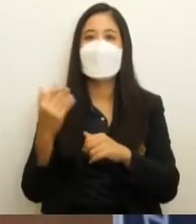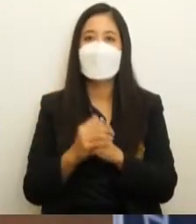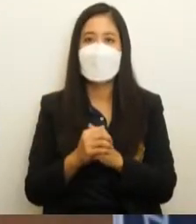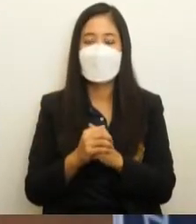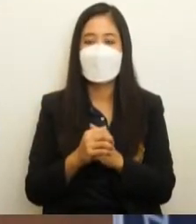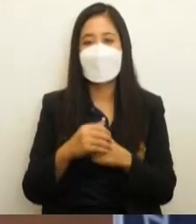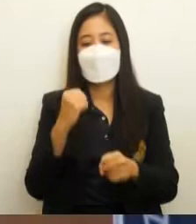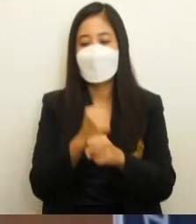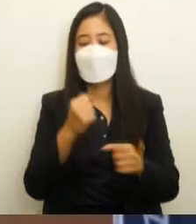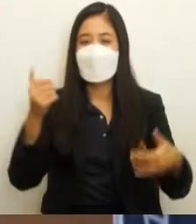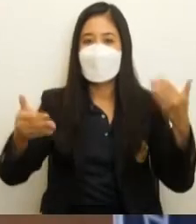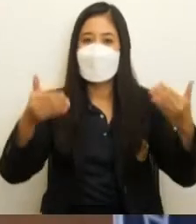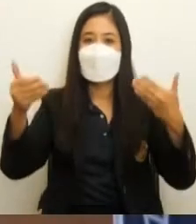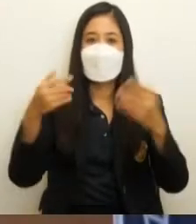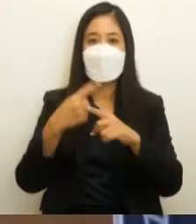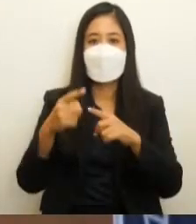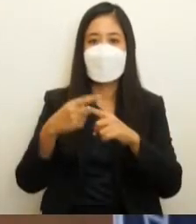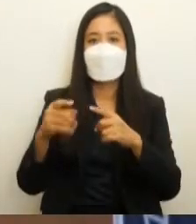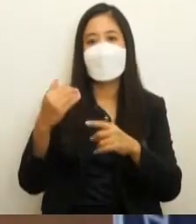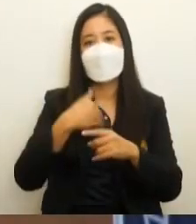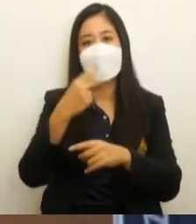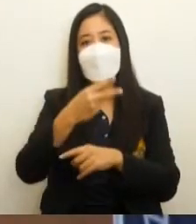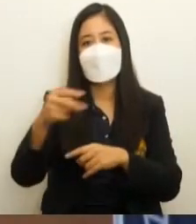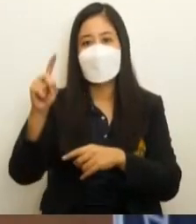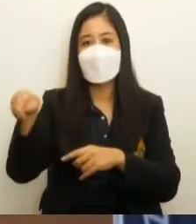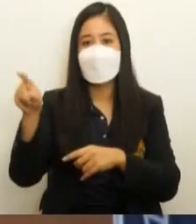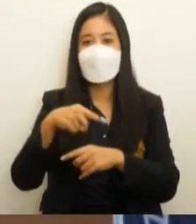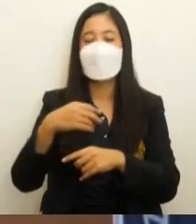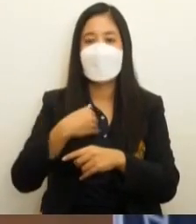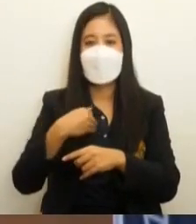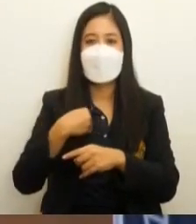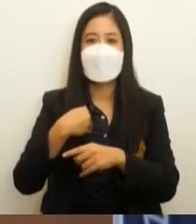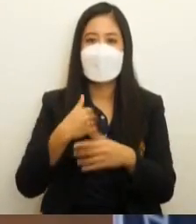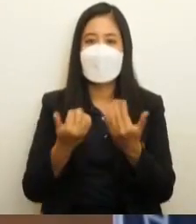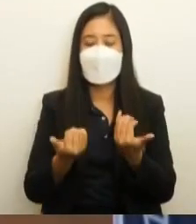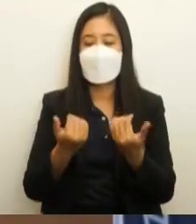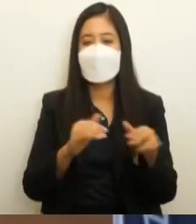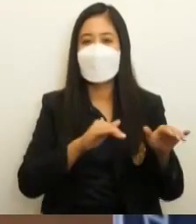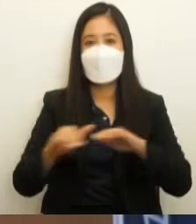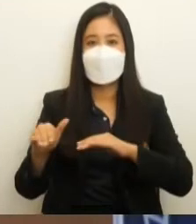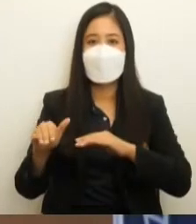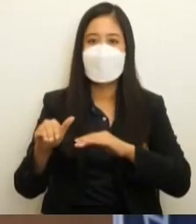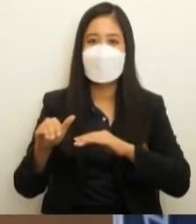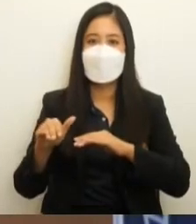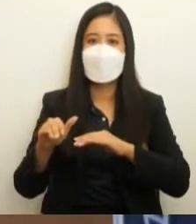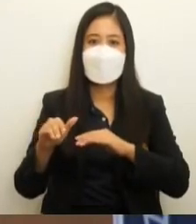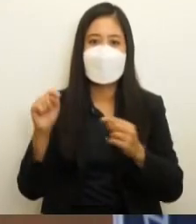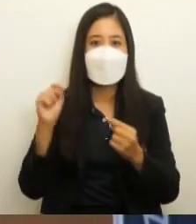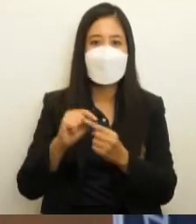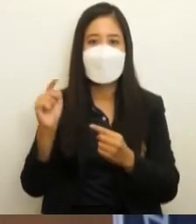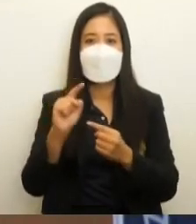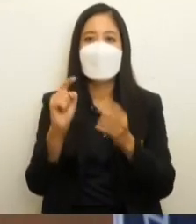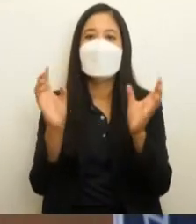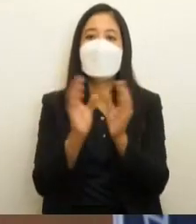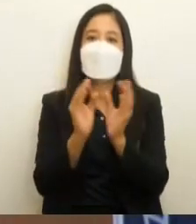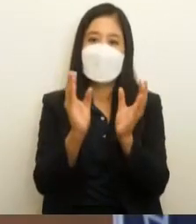ำกิจกรรมในเรื่องของภาษาอังกฤษแล้วก็เห็นว่าคุณครูทุกคนมีการเตรียมพร้อมจากตรงนี้เกิดจากการประชุมกัน